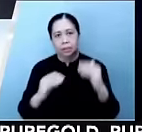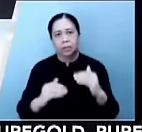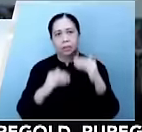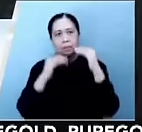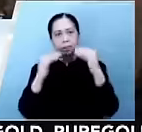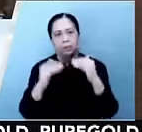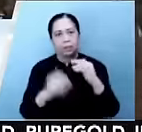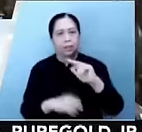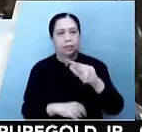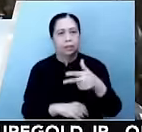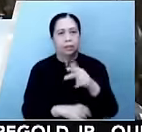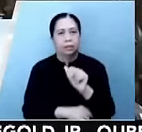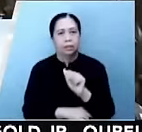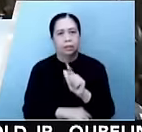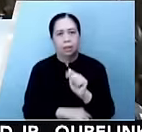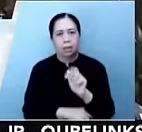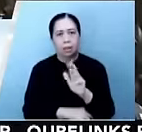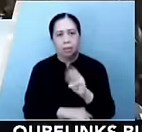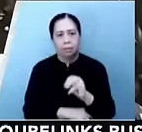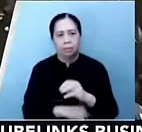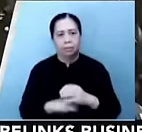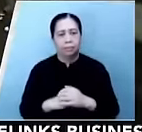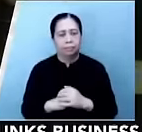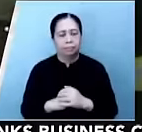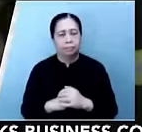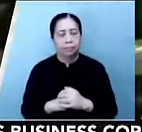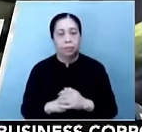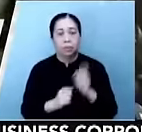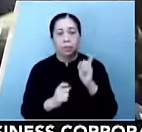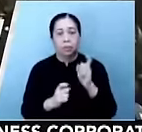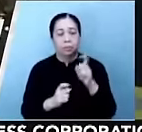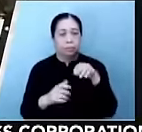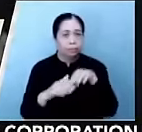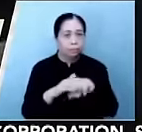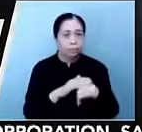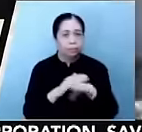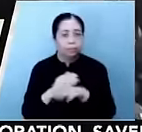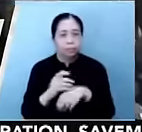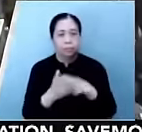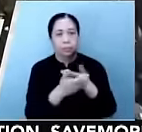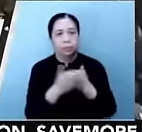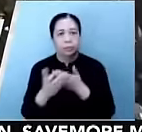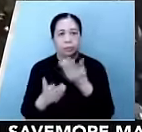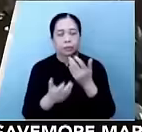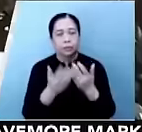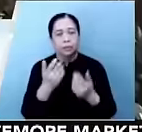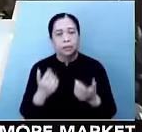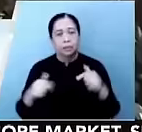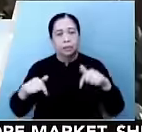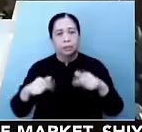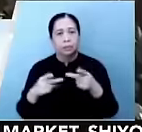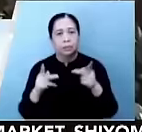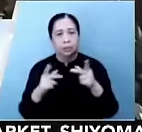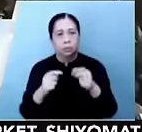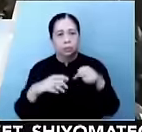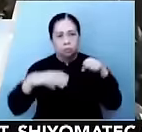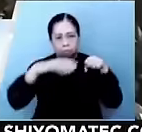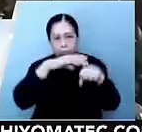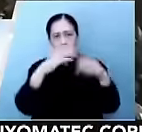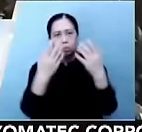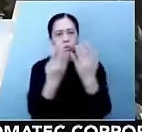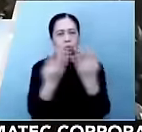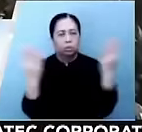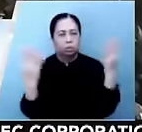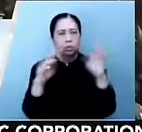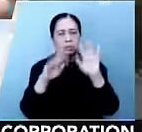alarm. Para mabilis na mapasok ng mga kagawad ng pamatay sunog itong lugar, binutas na nilang pader para agad silang